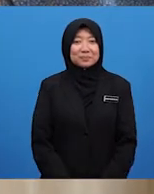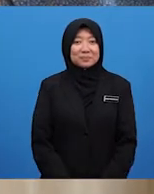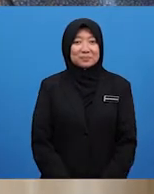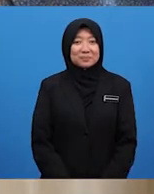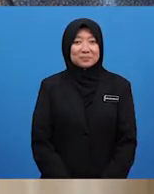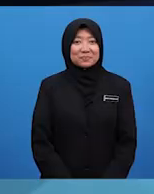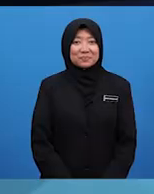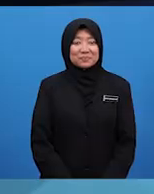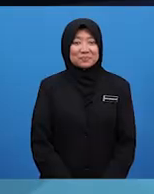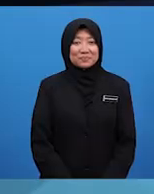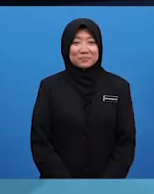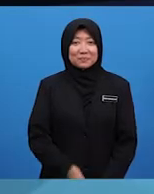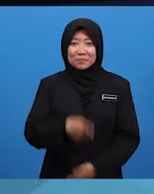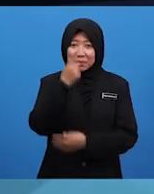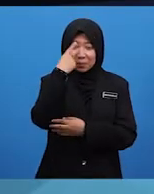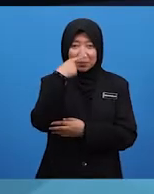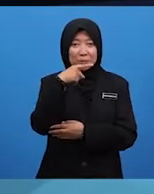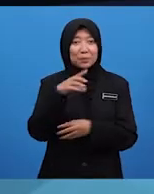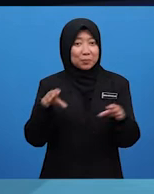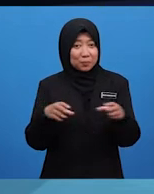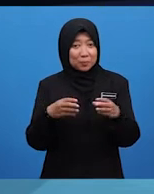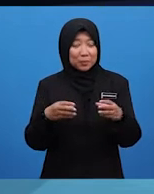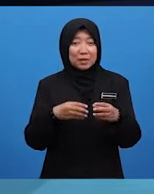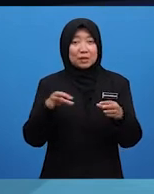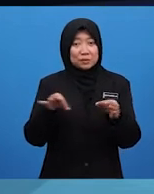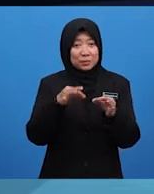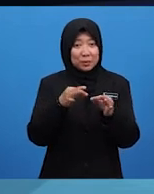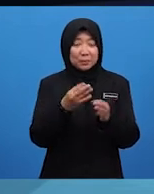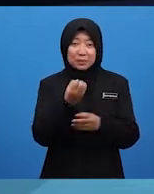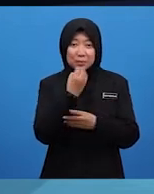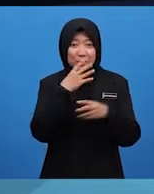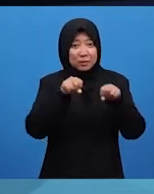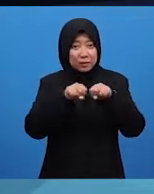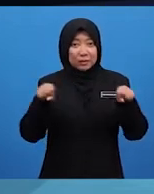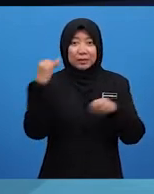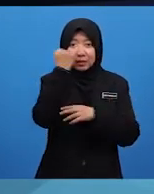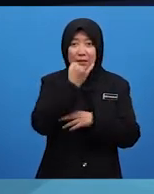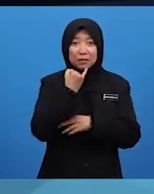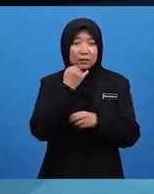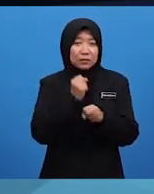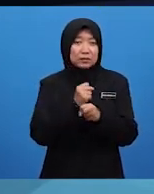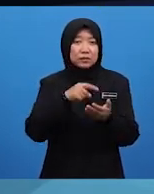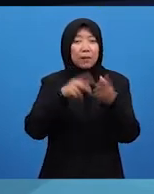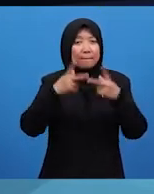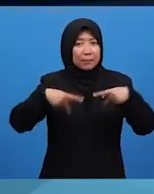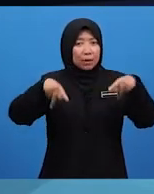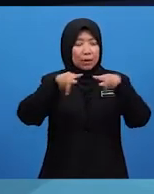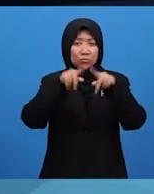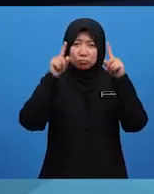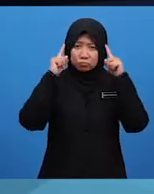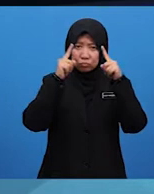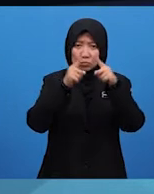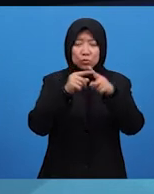Aha! Untuk menghasilkan sulaman smoking yang indah, kerja ini memerlukan ketekunan